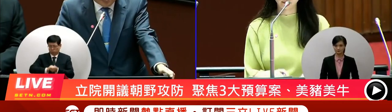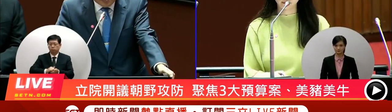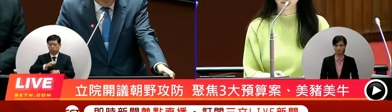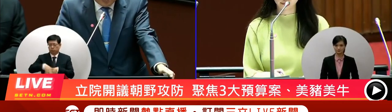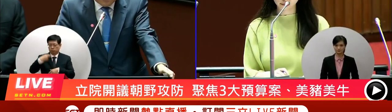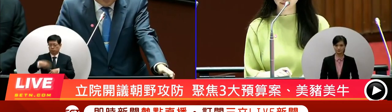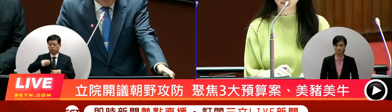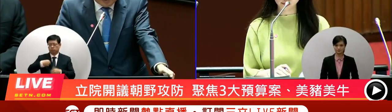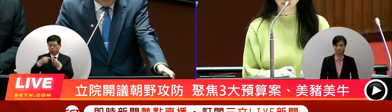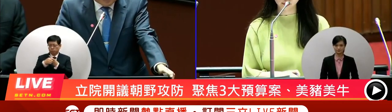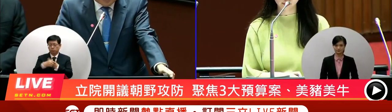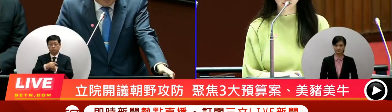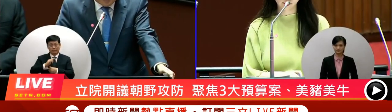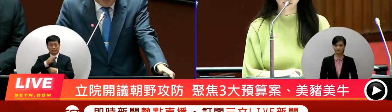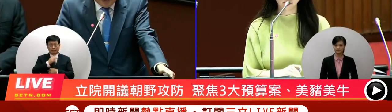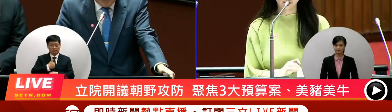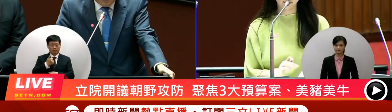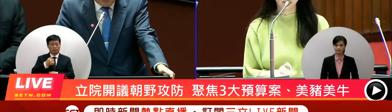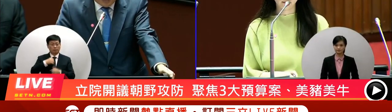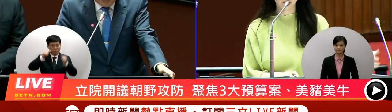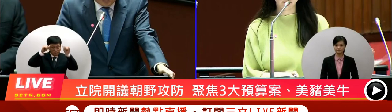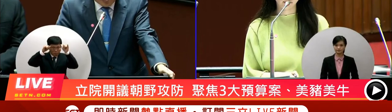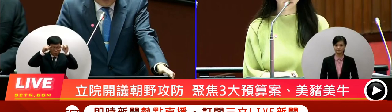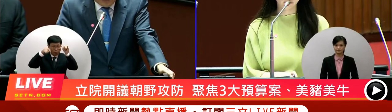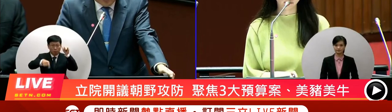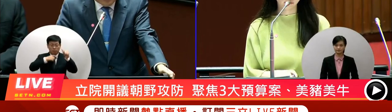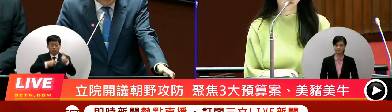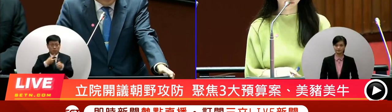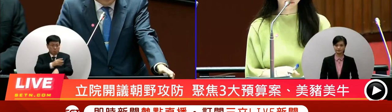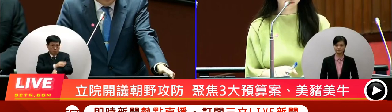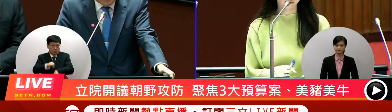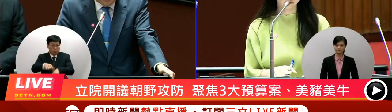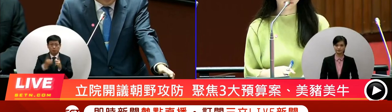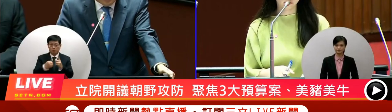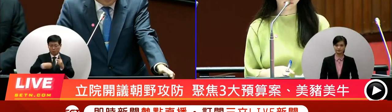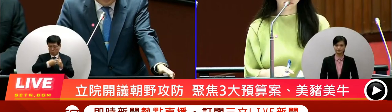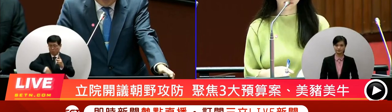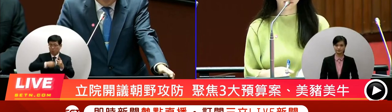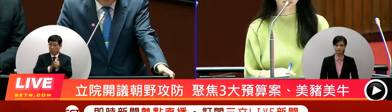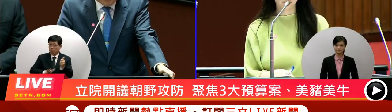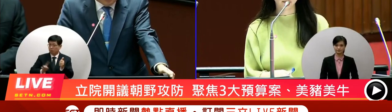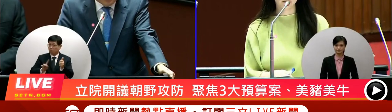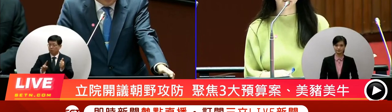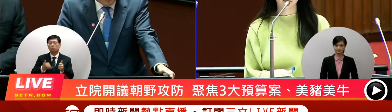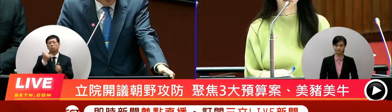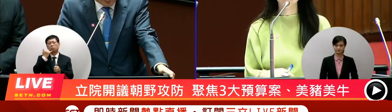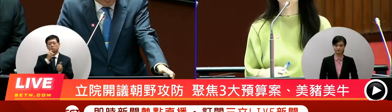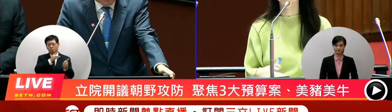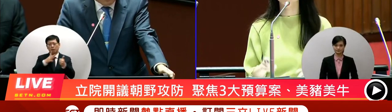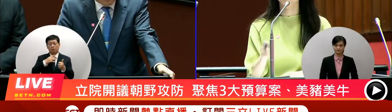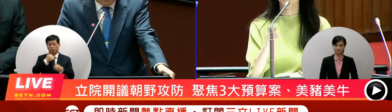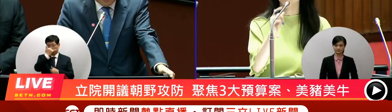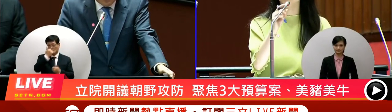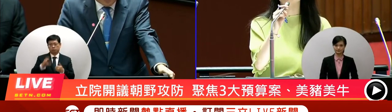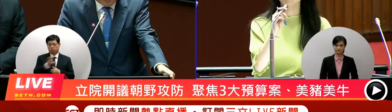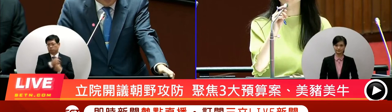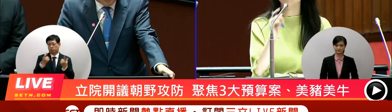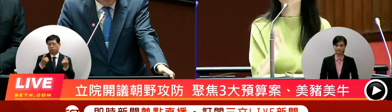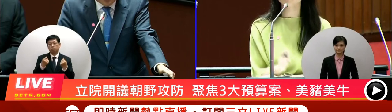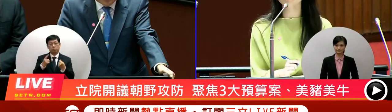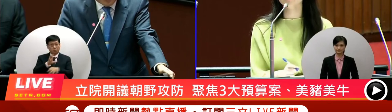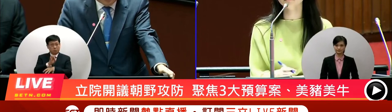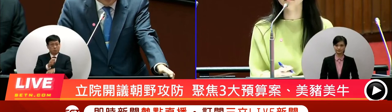会做。不过基本上在牛肉的莱克多巴胺对于人体的影响，基本上都可以引用到猪肉，因为并没有科